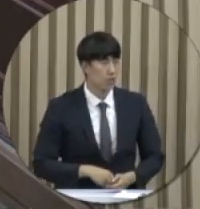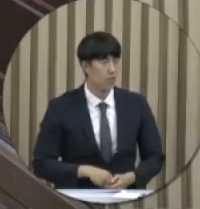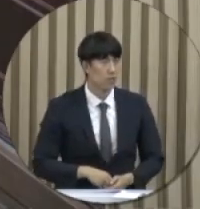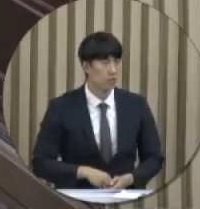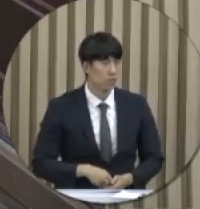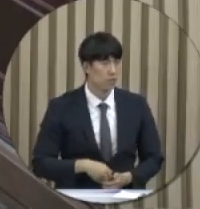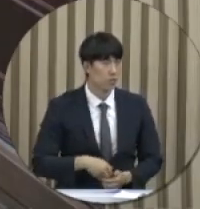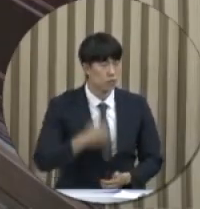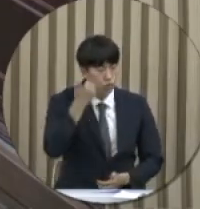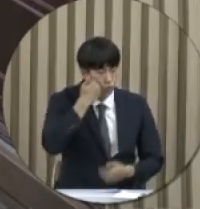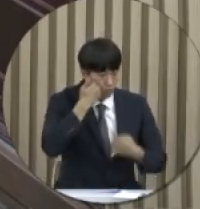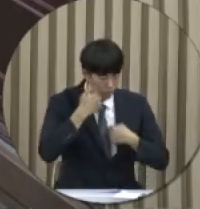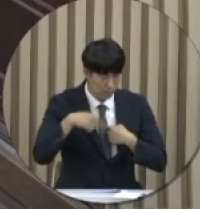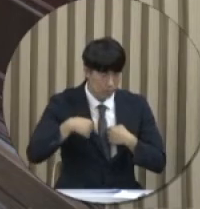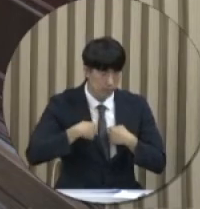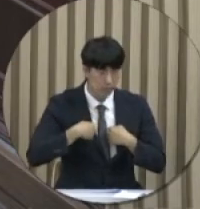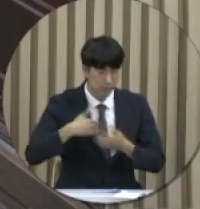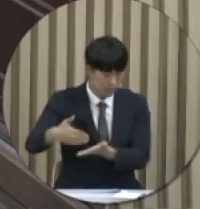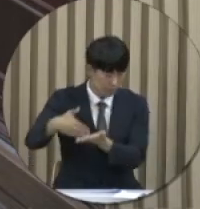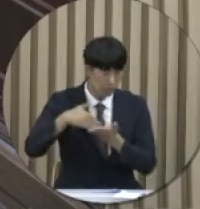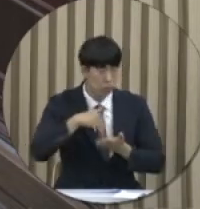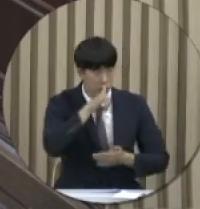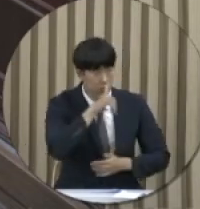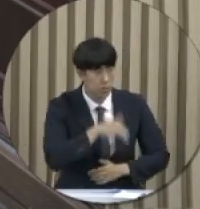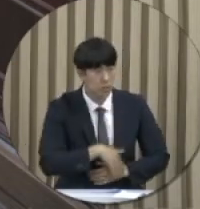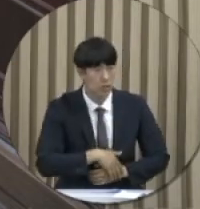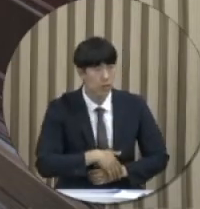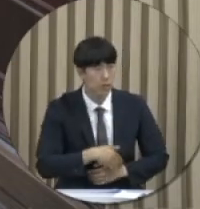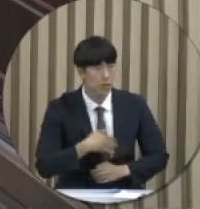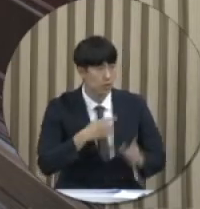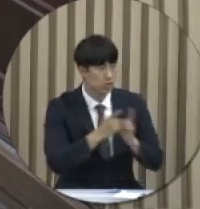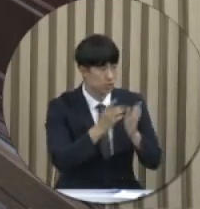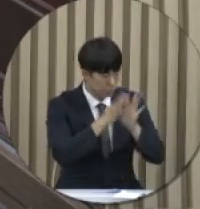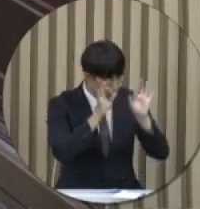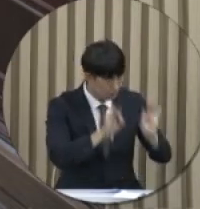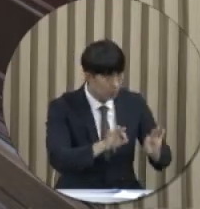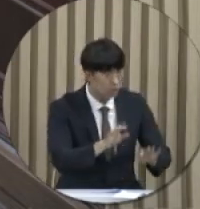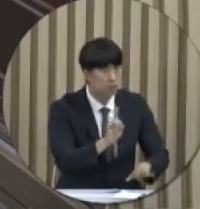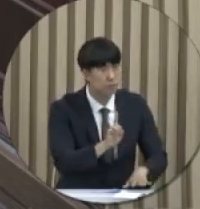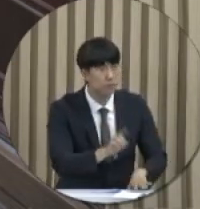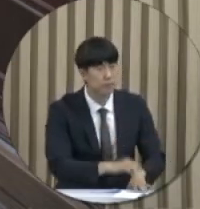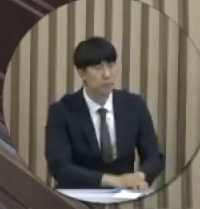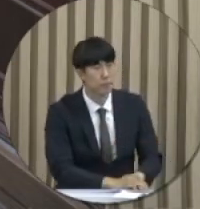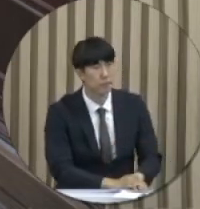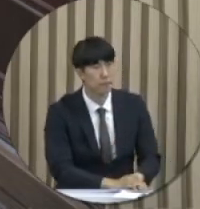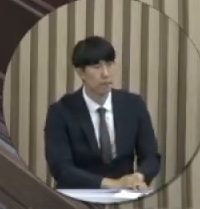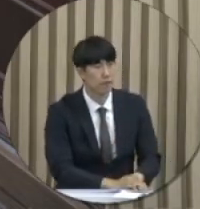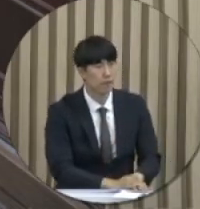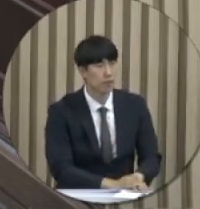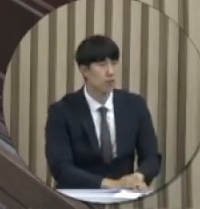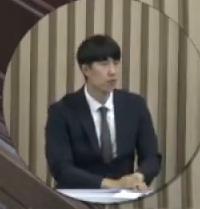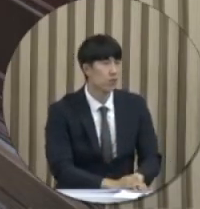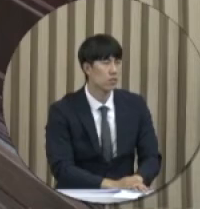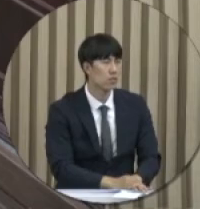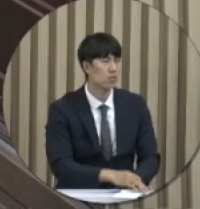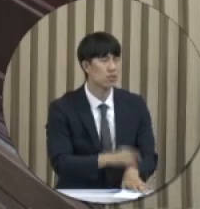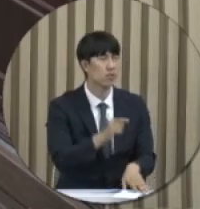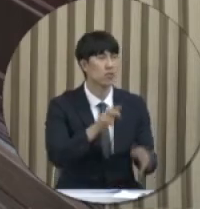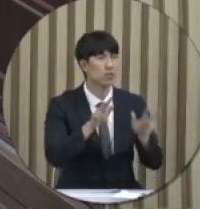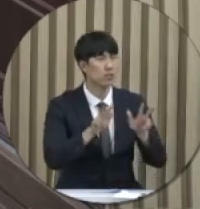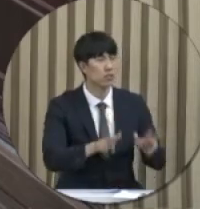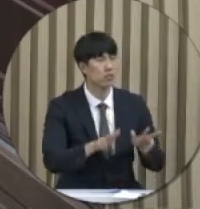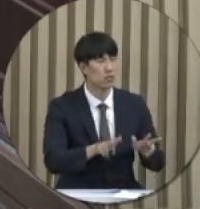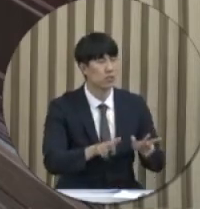누군가 이제 저한테 이제 그 제보를 좀 해주셔서 제가 이렇게 시정 질문을 하나 넣었는데요. 이게 지금 12